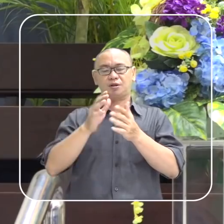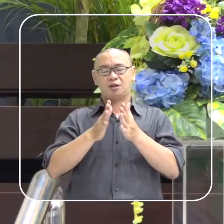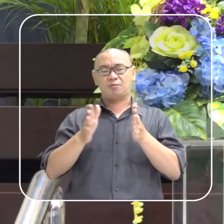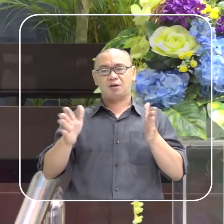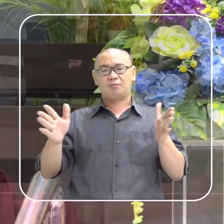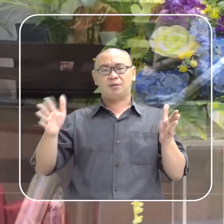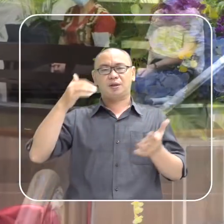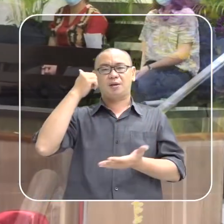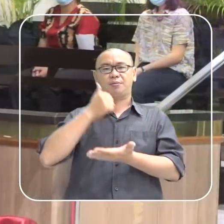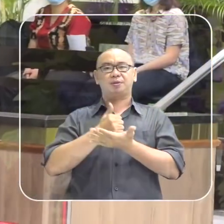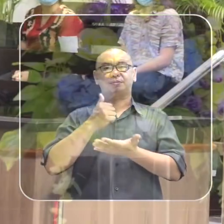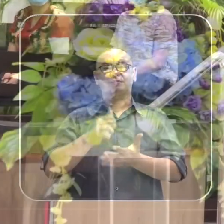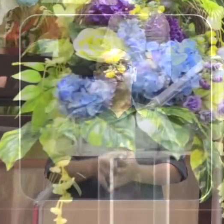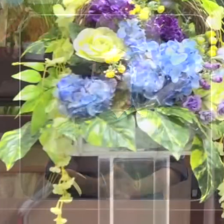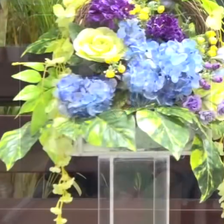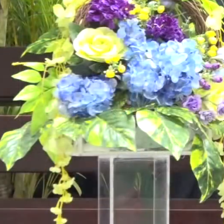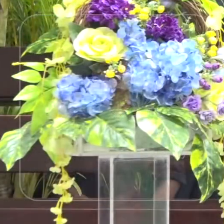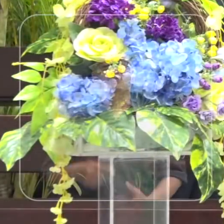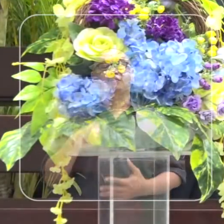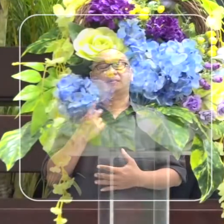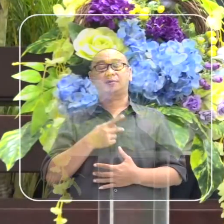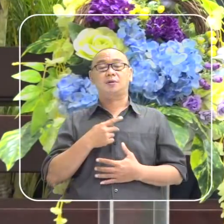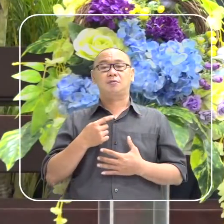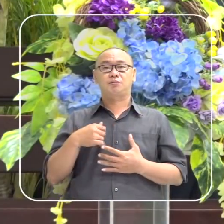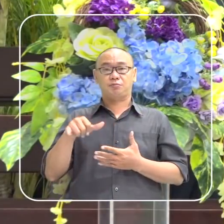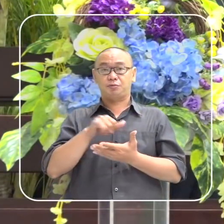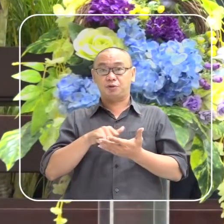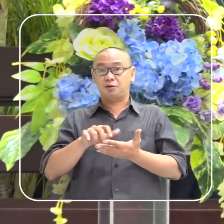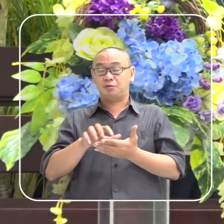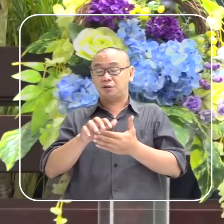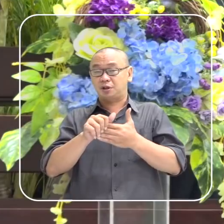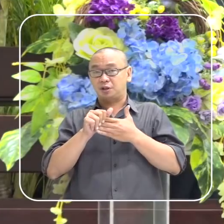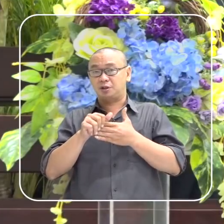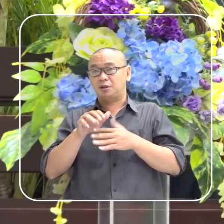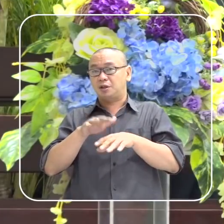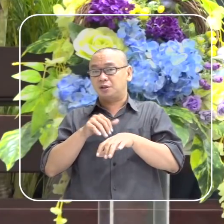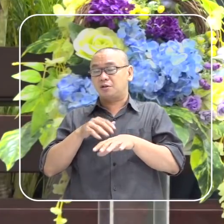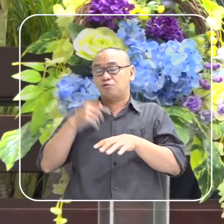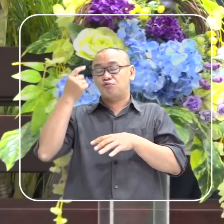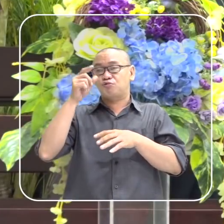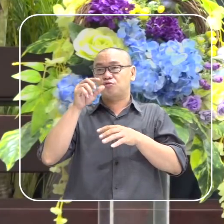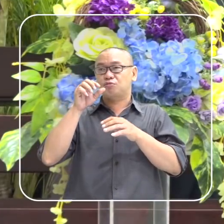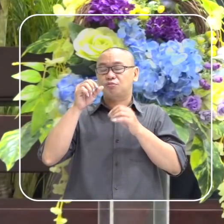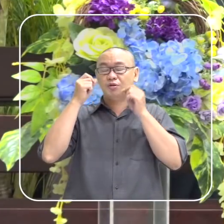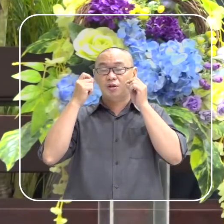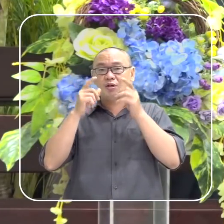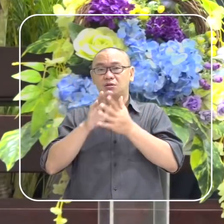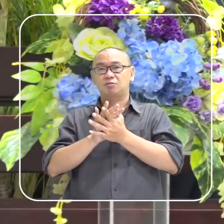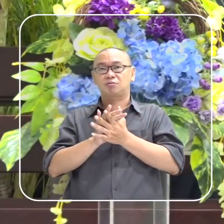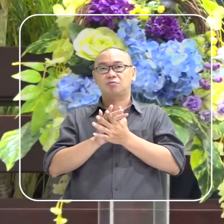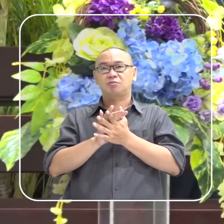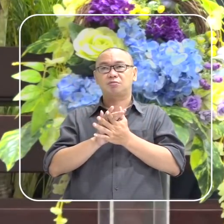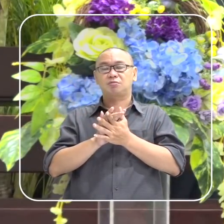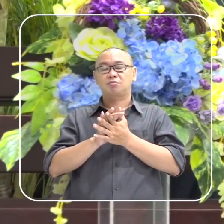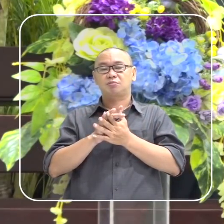Amin. Kini kita bersama diajak untuk menyatakan syukur